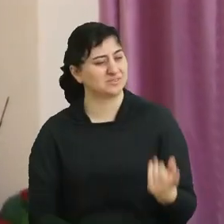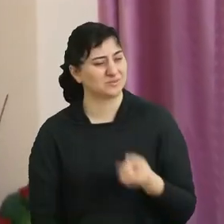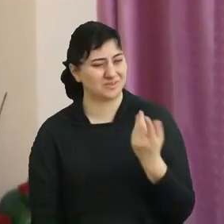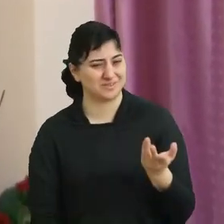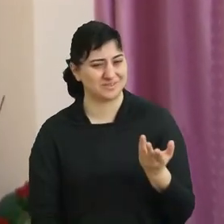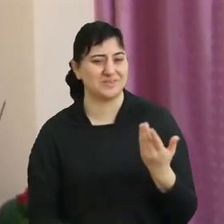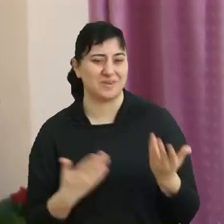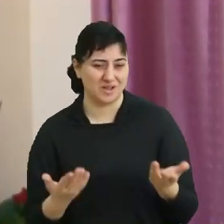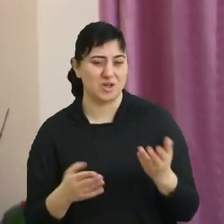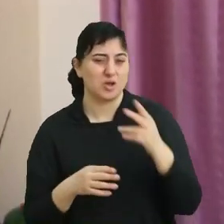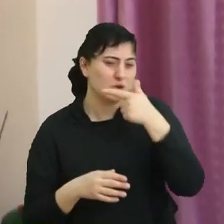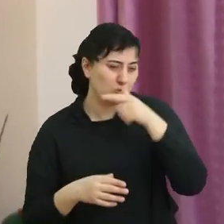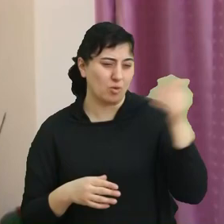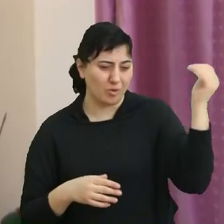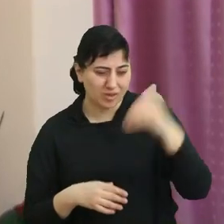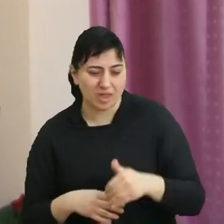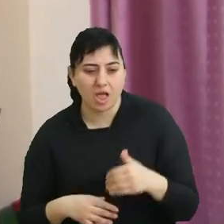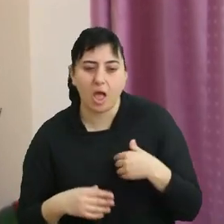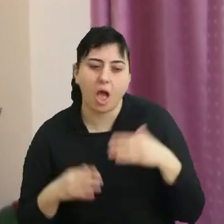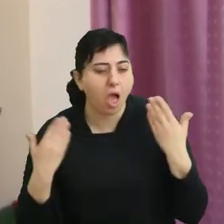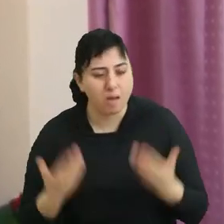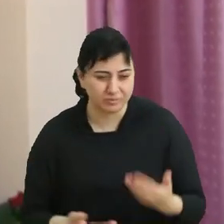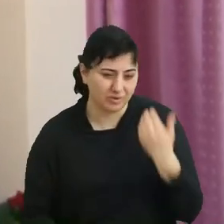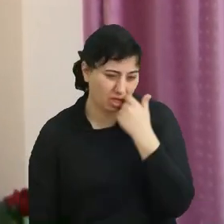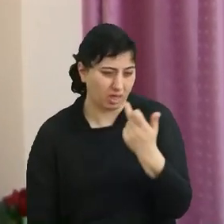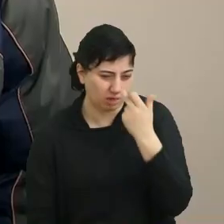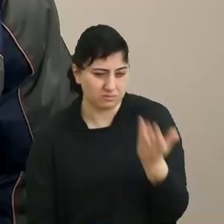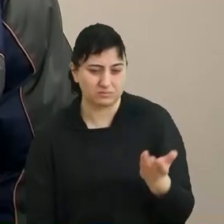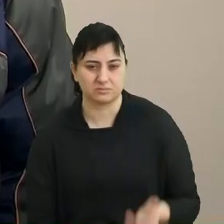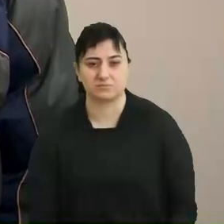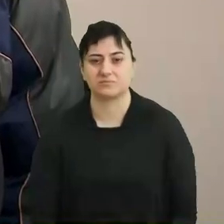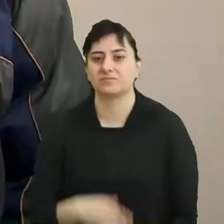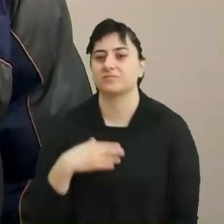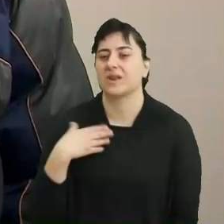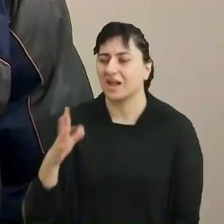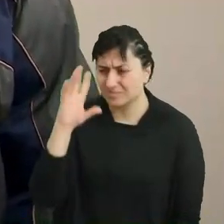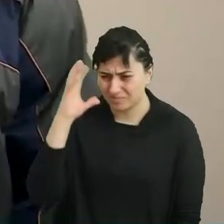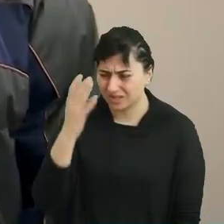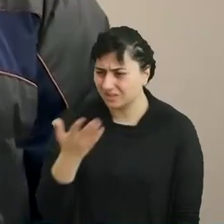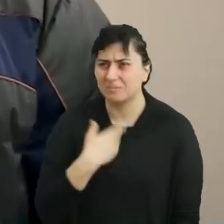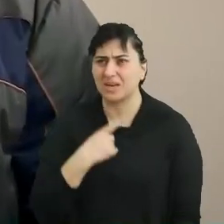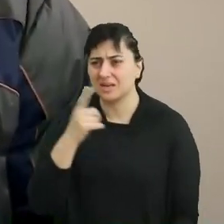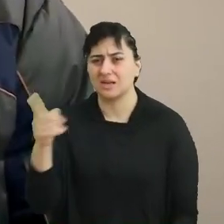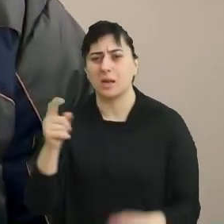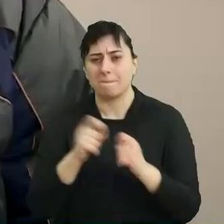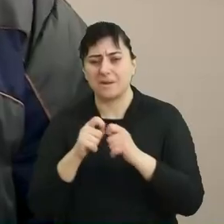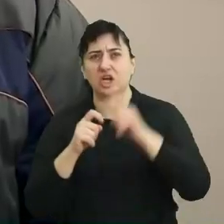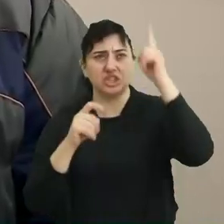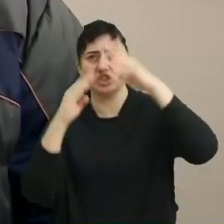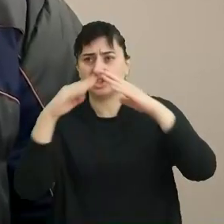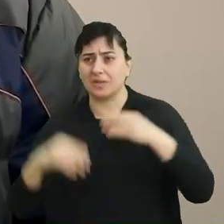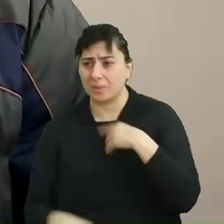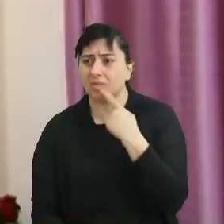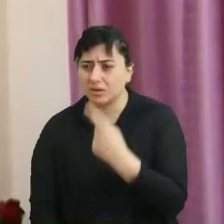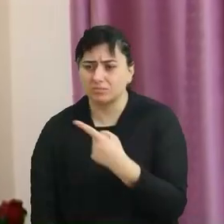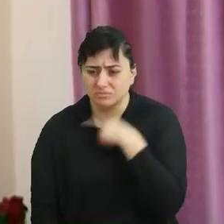ya? Tabii köyden yeni geldik ya üzümlü kek belledin değil mi sen bizi? Lütfen manyak mısın? Kim sana Başak Hanım çatıda